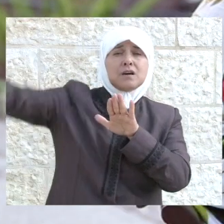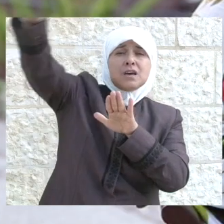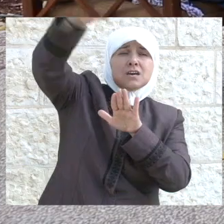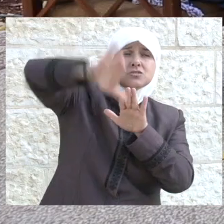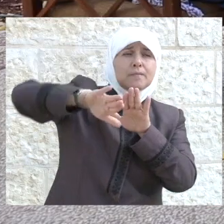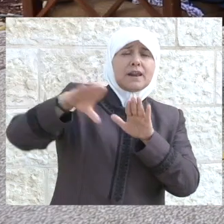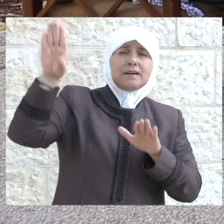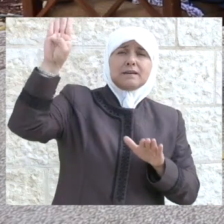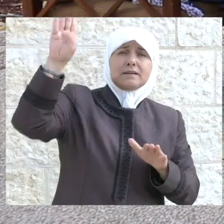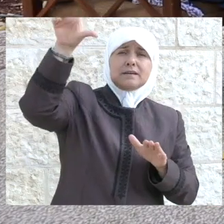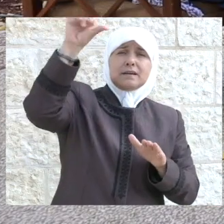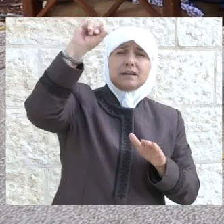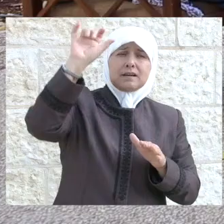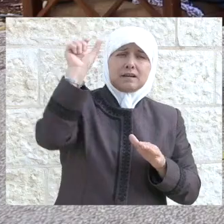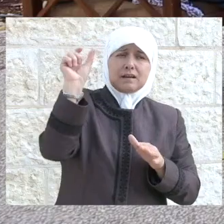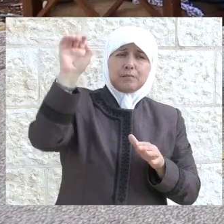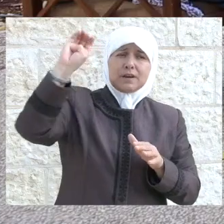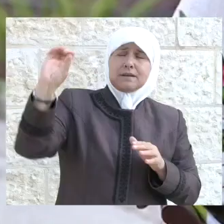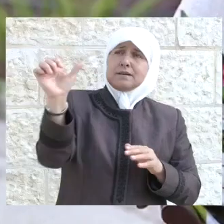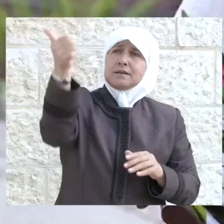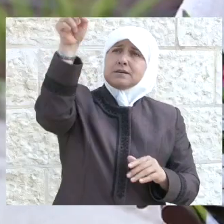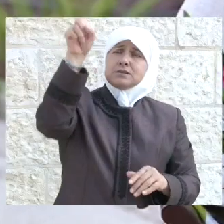مين شجعك تتخذي هذا القرار؟